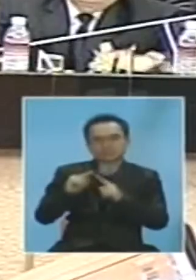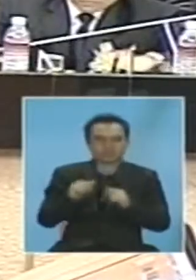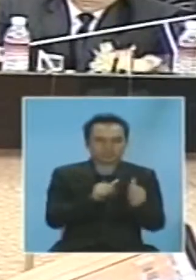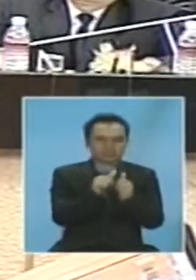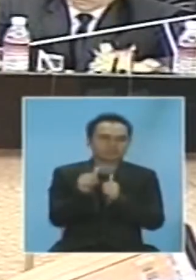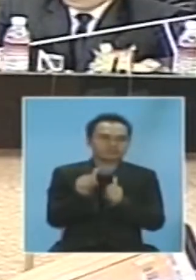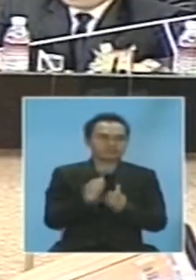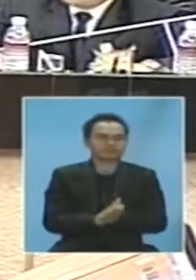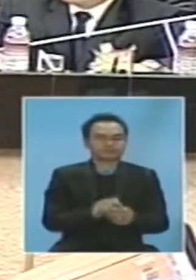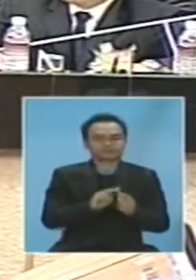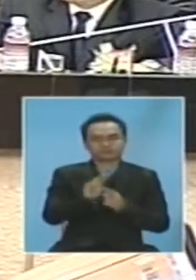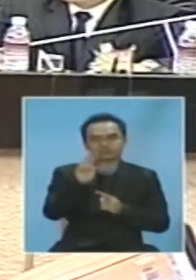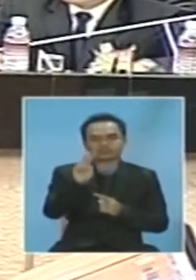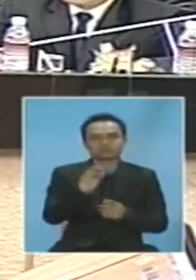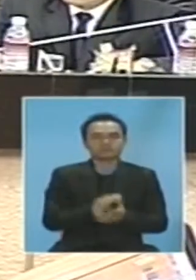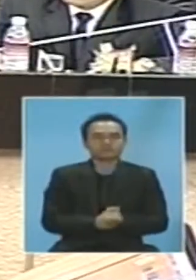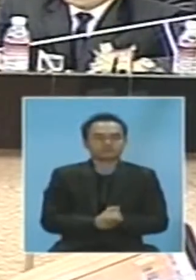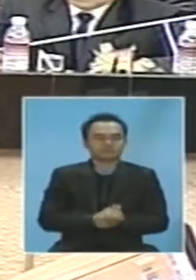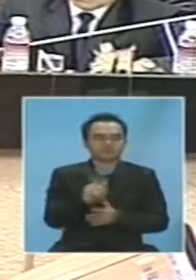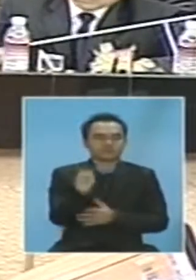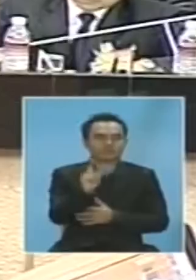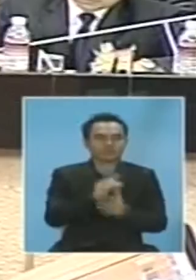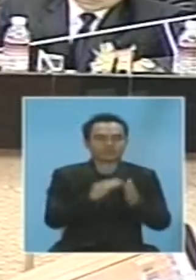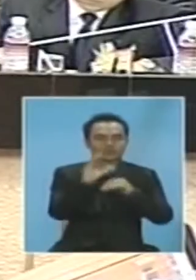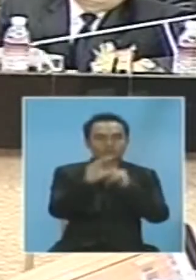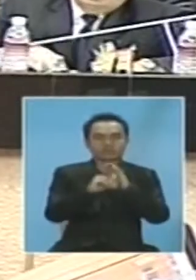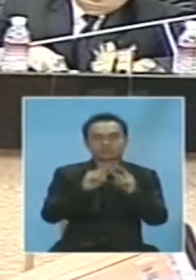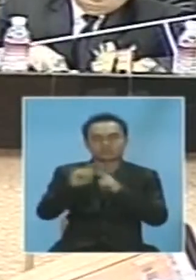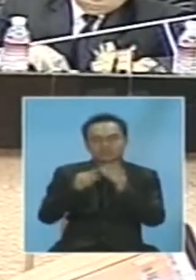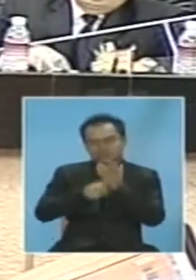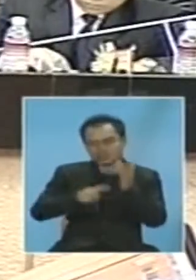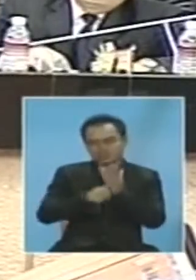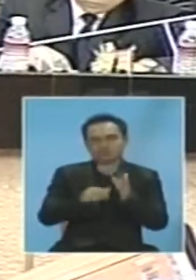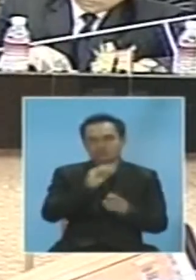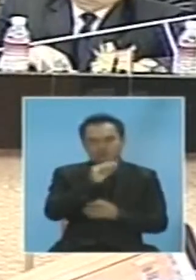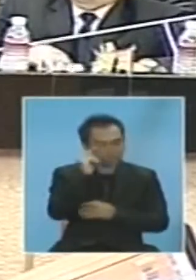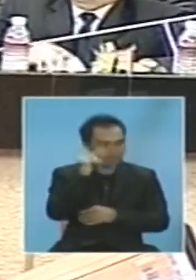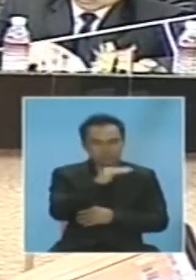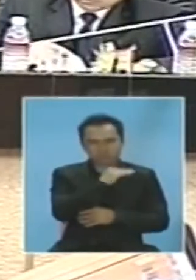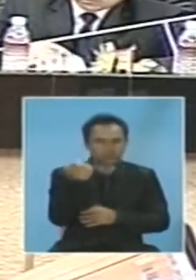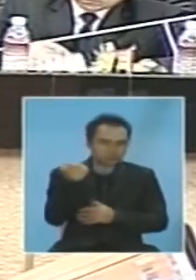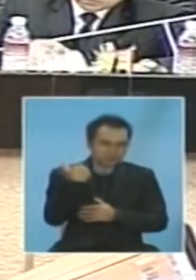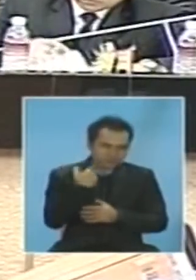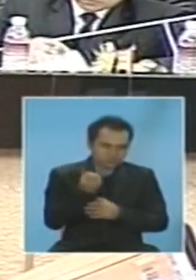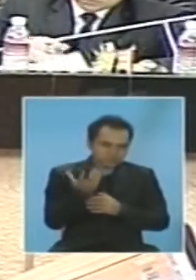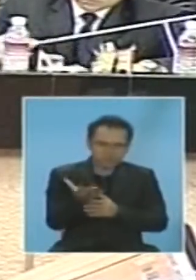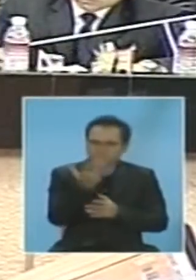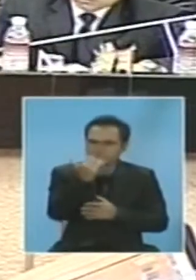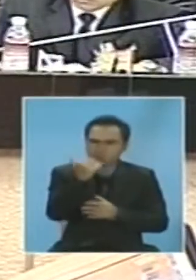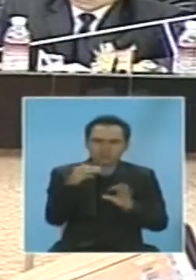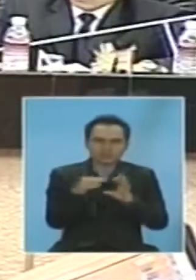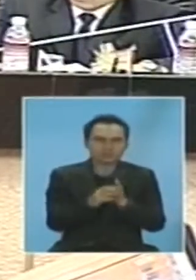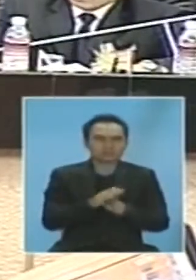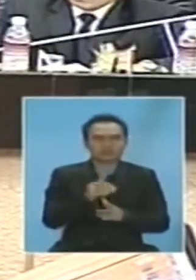ประเด็นที่สองค่ะก็คือประเด็นที่ว่าโครงการรับจำนำข้าวขาดทุนและเสียหายมากขึ้นแล้วทำไม